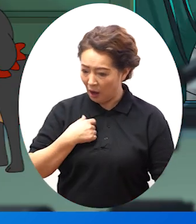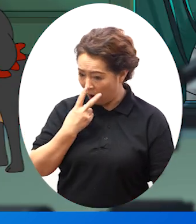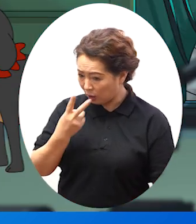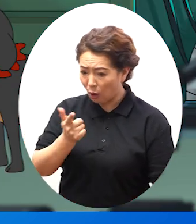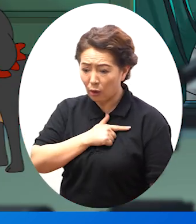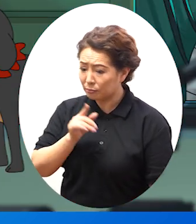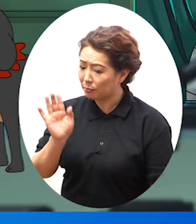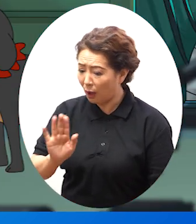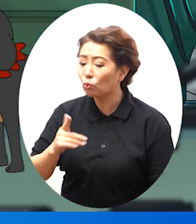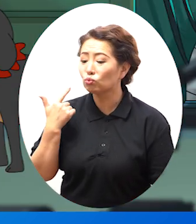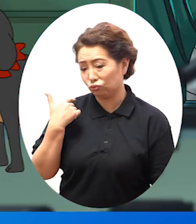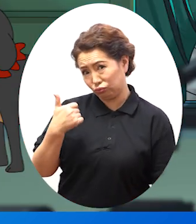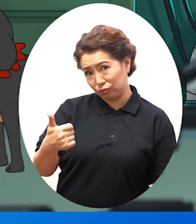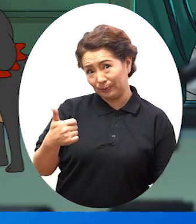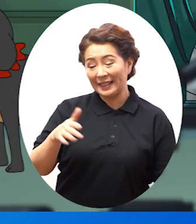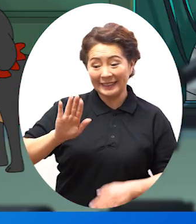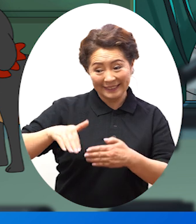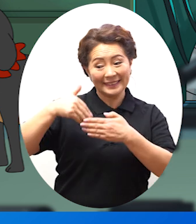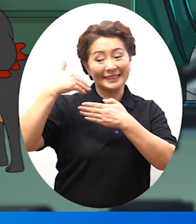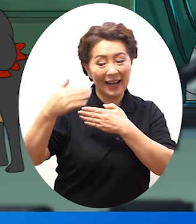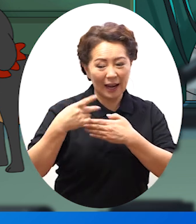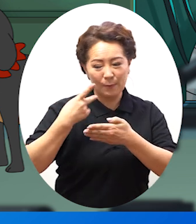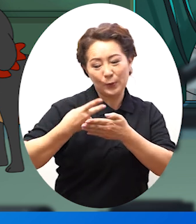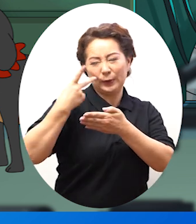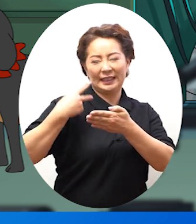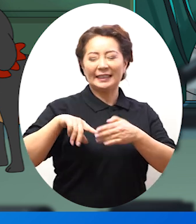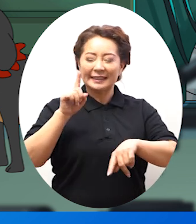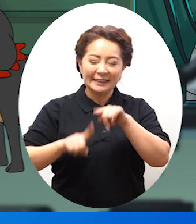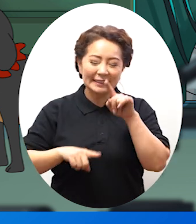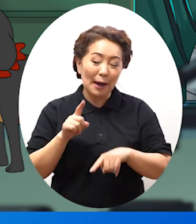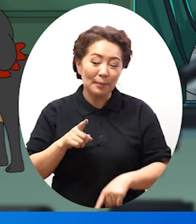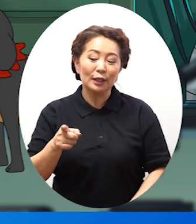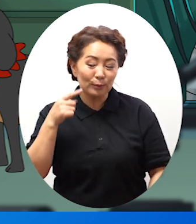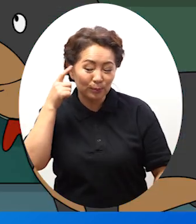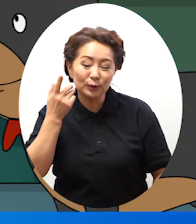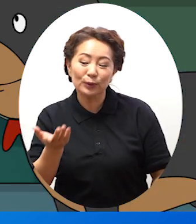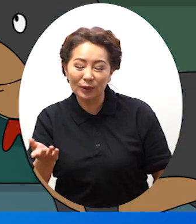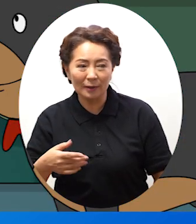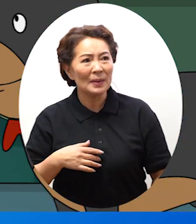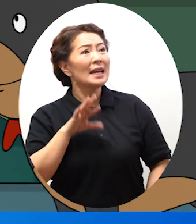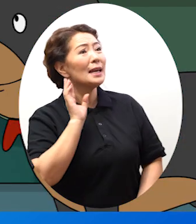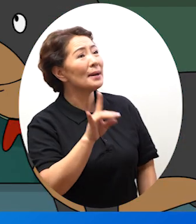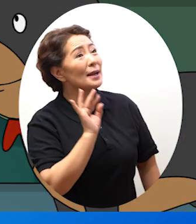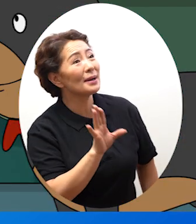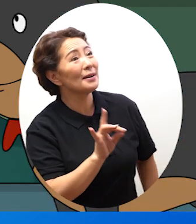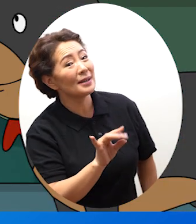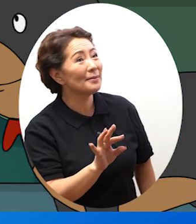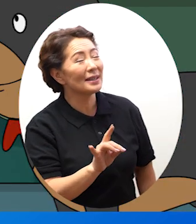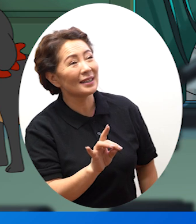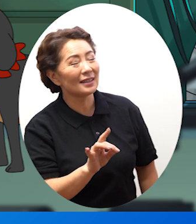гомдоогүй. Өнөөрөө санснаас дараагийн үлгэр бүр ямар үлгэр байгаа гэж бодож байна. Ямар үлгэр вэ арваа